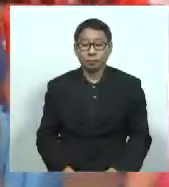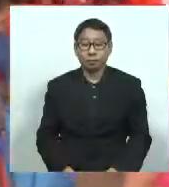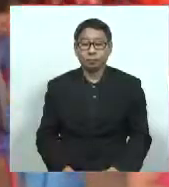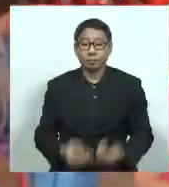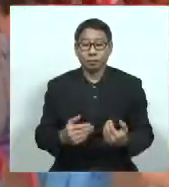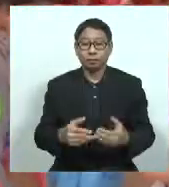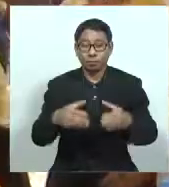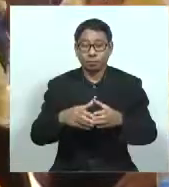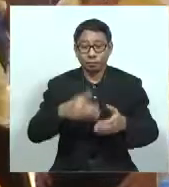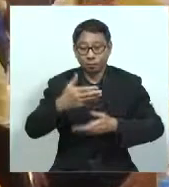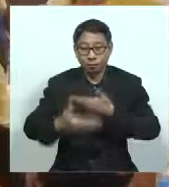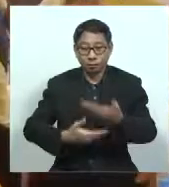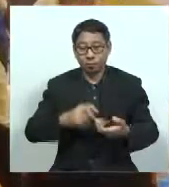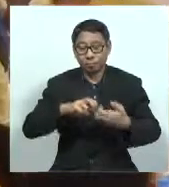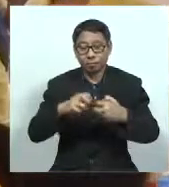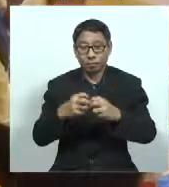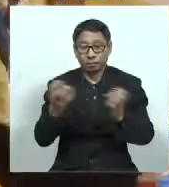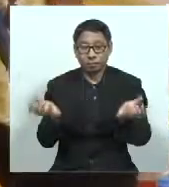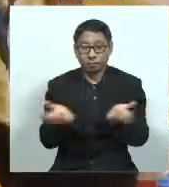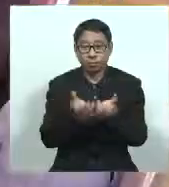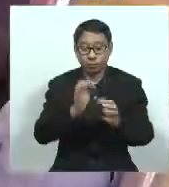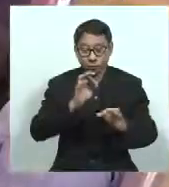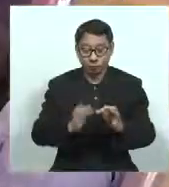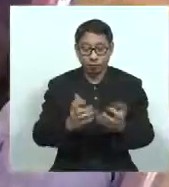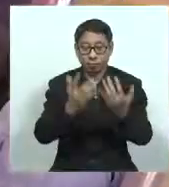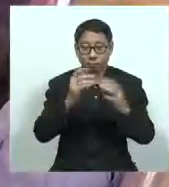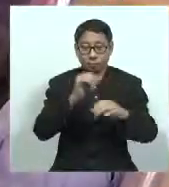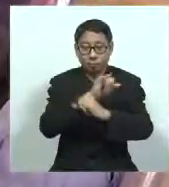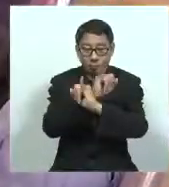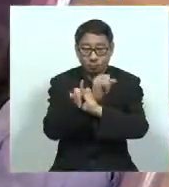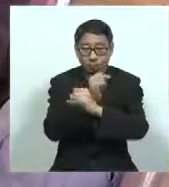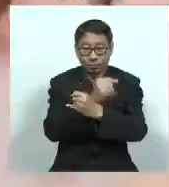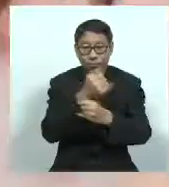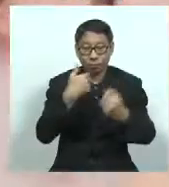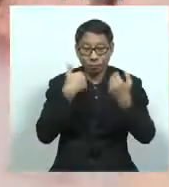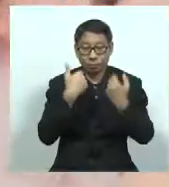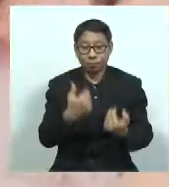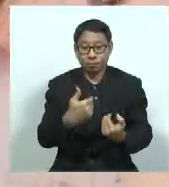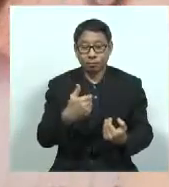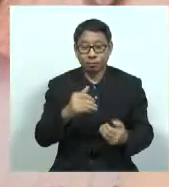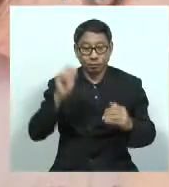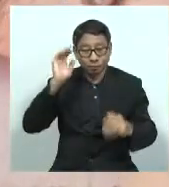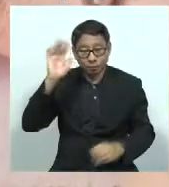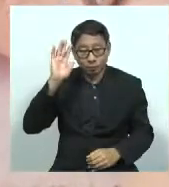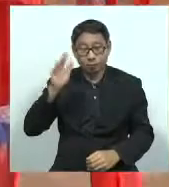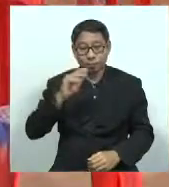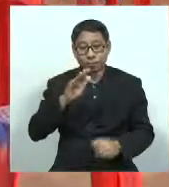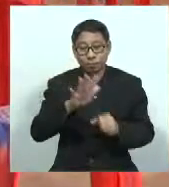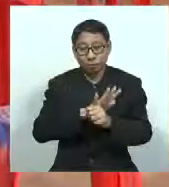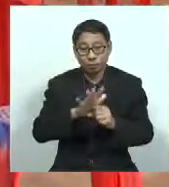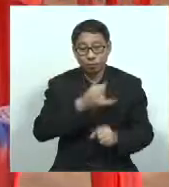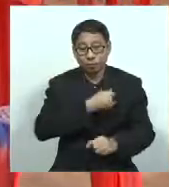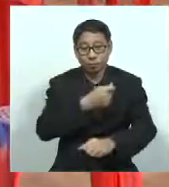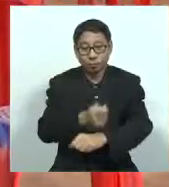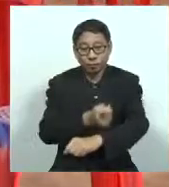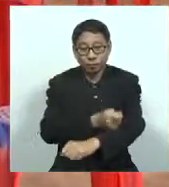ขณะที่บรรดาผู้ค้าที่ได้รับผลกระทบจากเหตุเพลิงไหม้ที่ตลาดนัดจตุจักรในครั้งนี้นะคะเปิดเผยว่ารู้สึกพอใจกับการเยียว